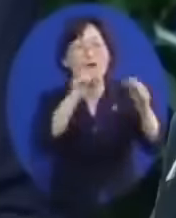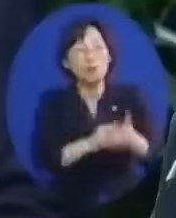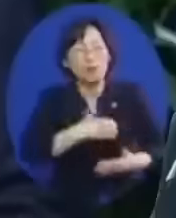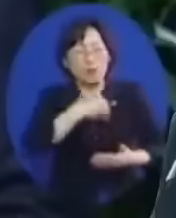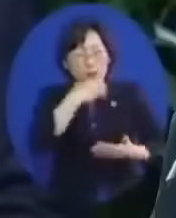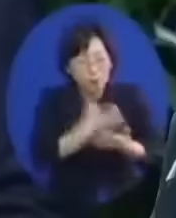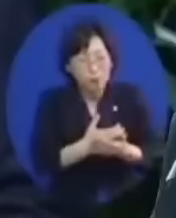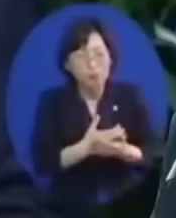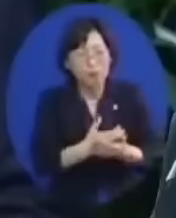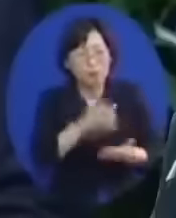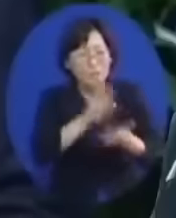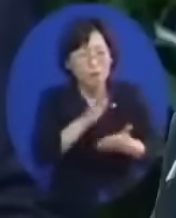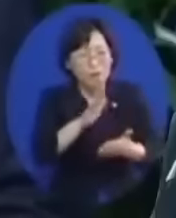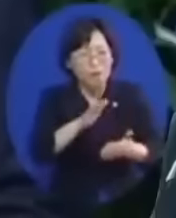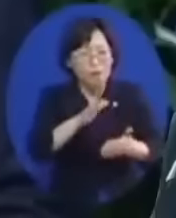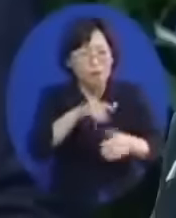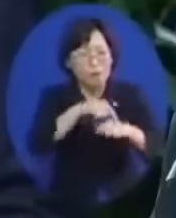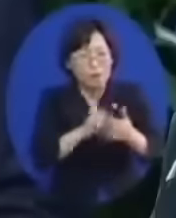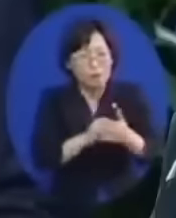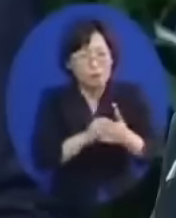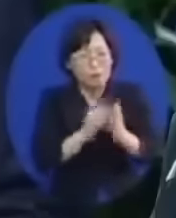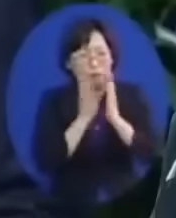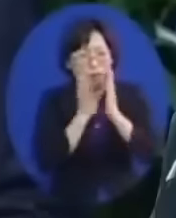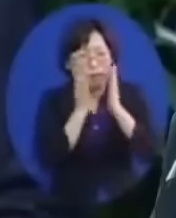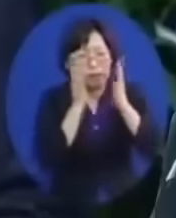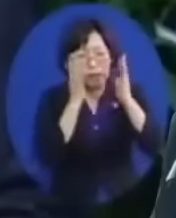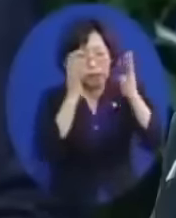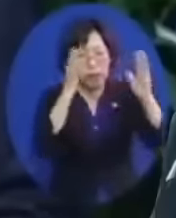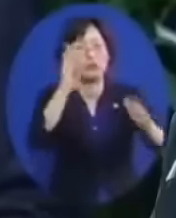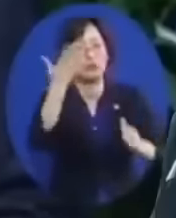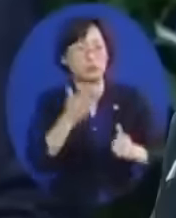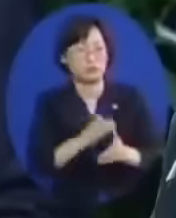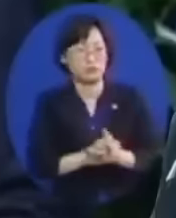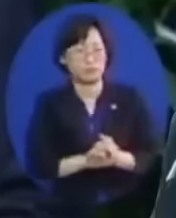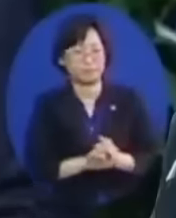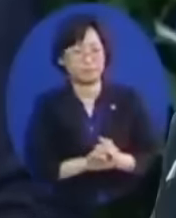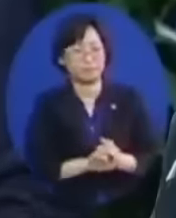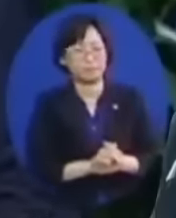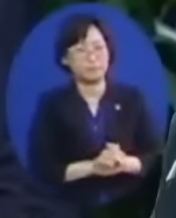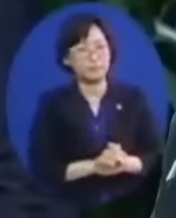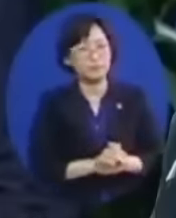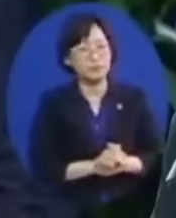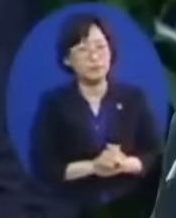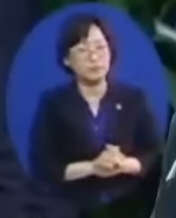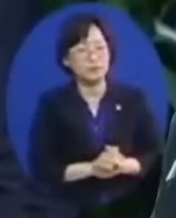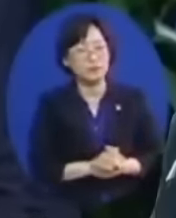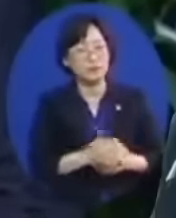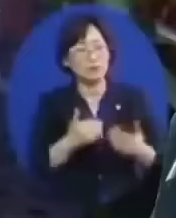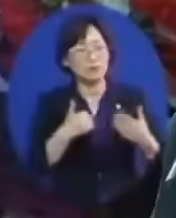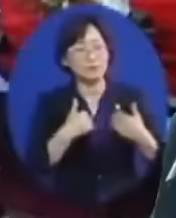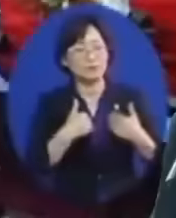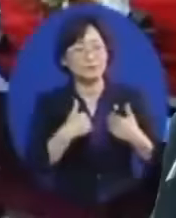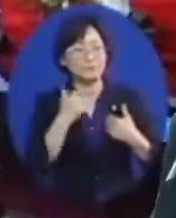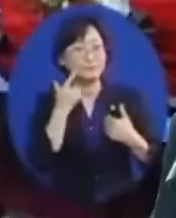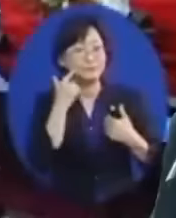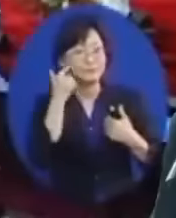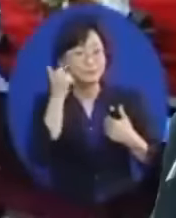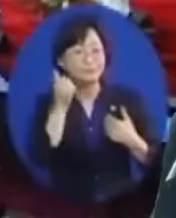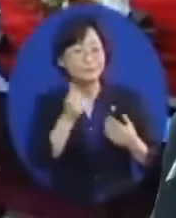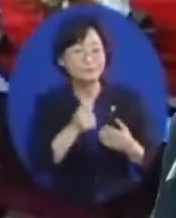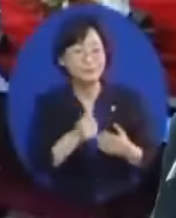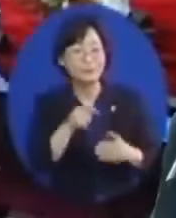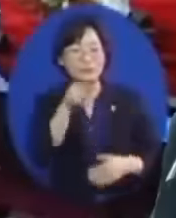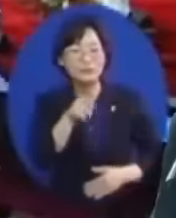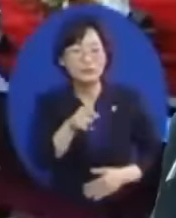아예 숯불을 머리에 인 것처럼 타내려가지 않을 수 없게 만들어주라는 것입니다. 나는